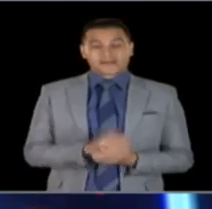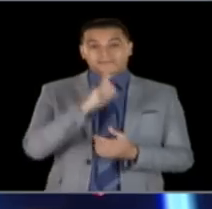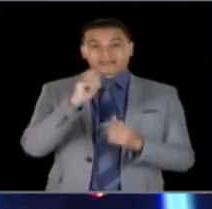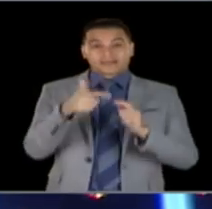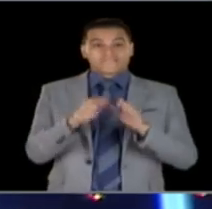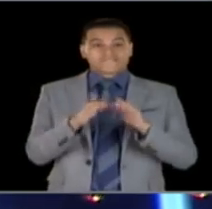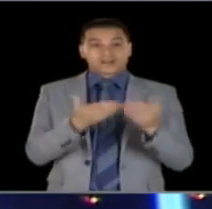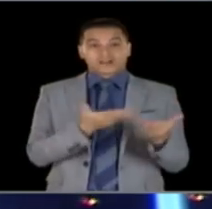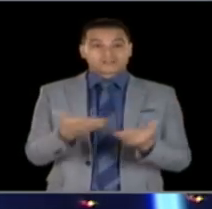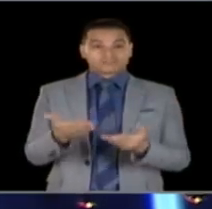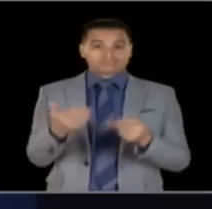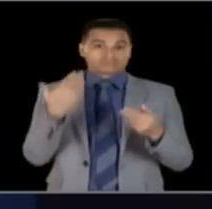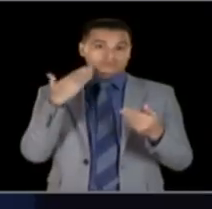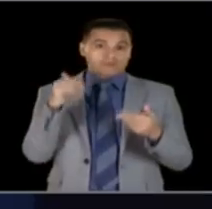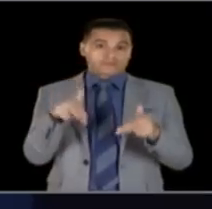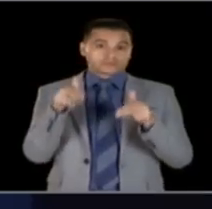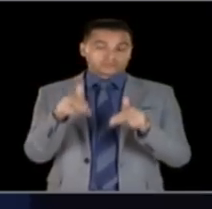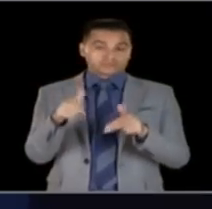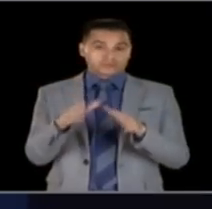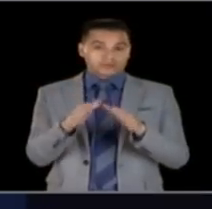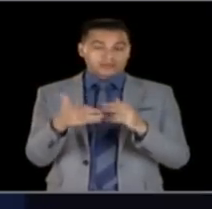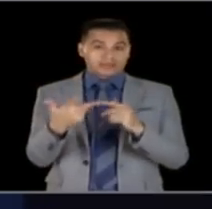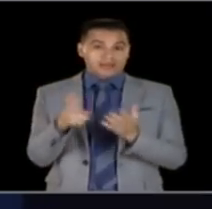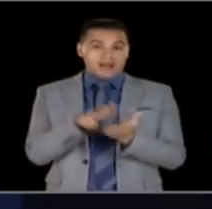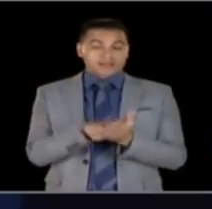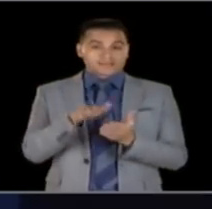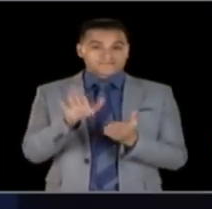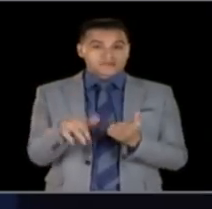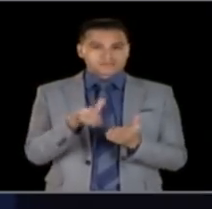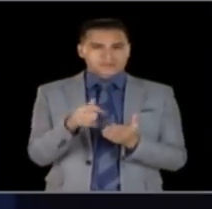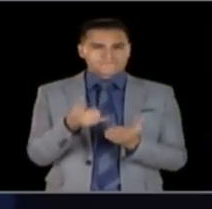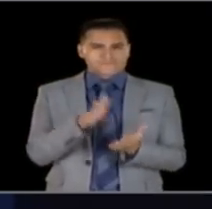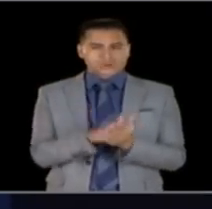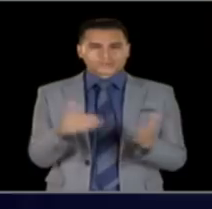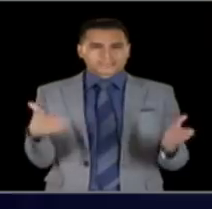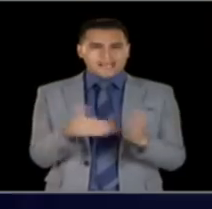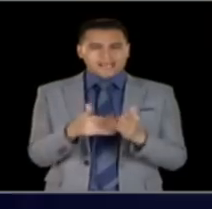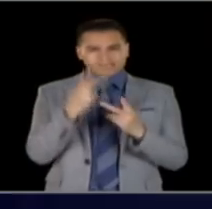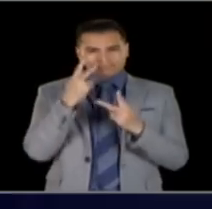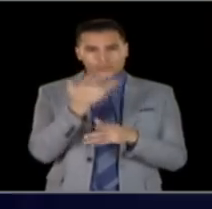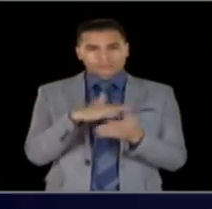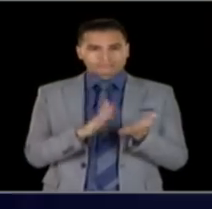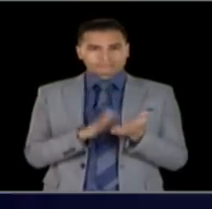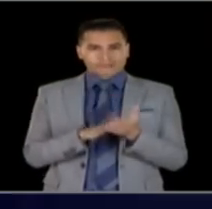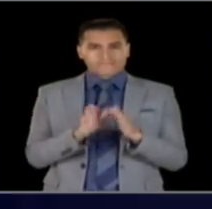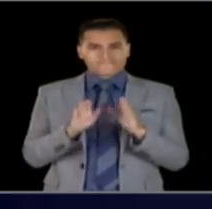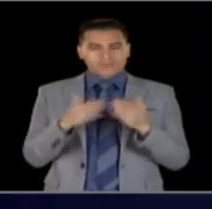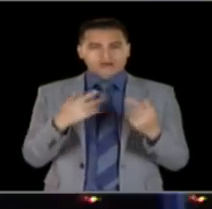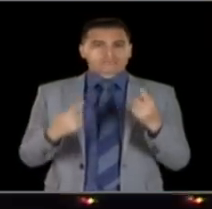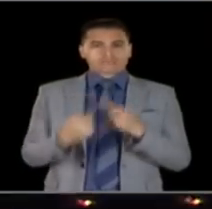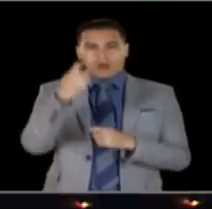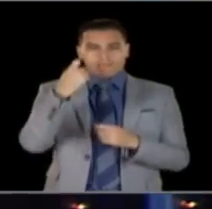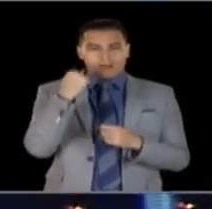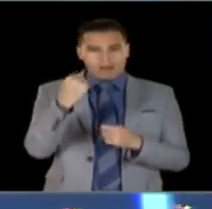اما الفريق الثاني واللي مشرفنا في الاستوديو، الثلاث نقاط هي فرصتهم الاخيره. نلعب كلنا فريق الضربه